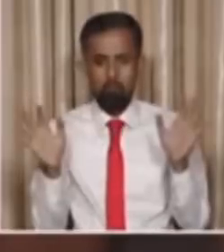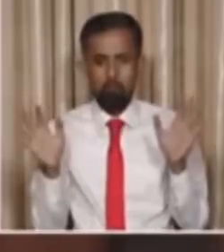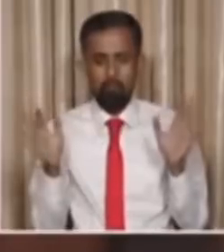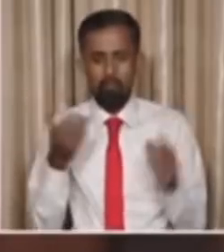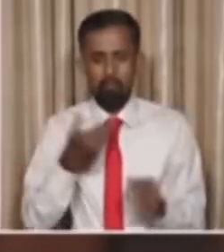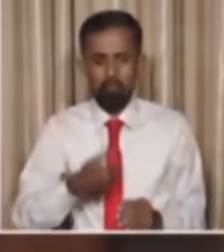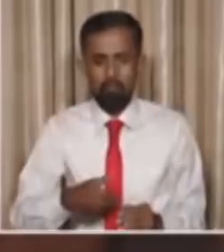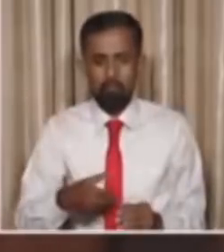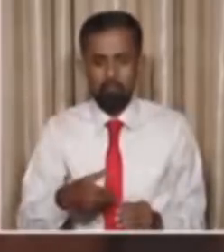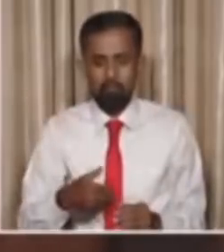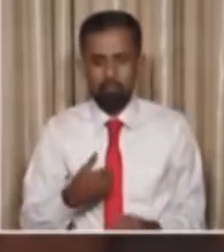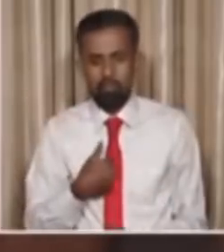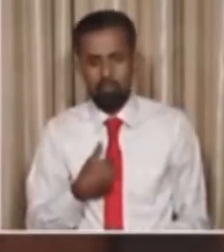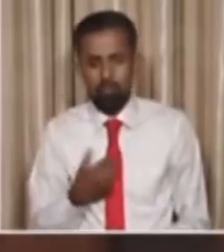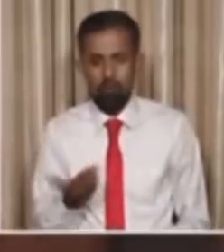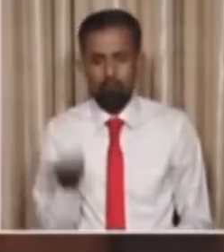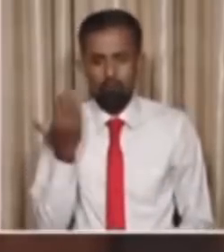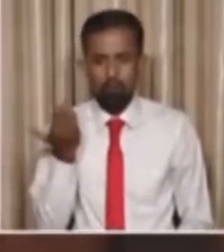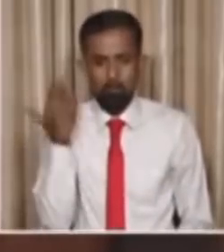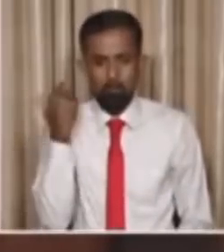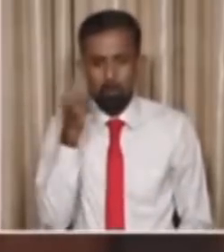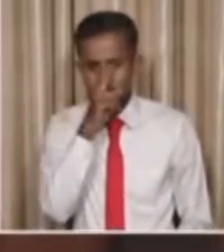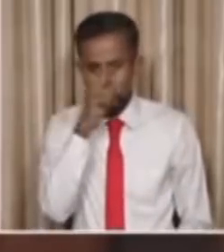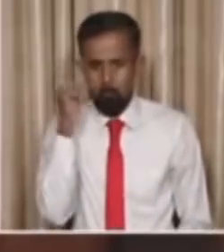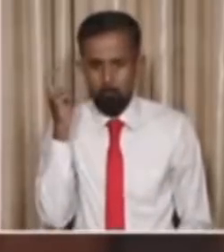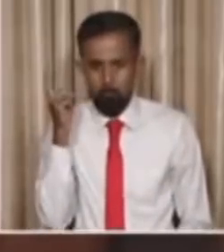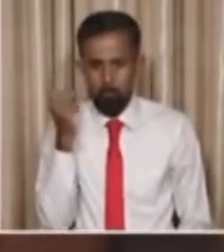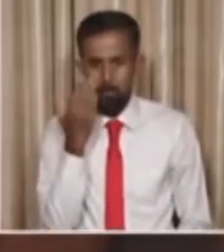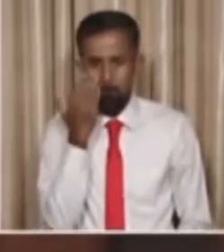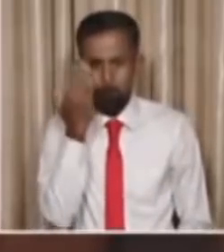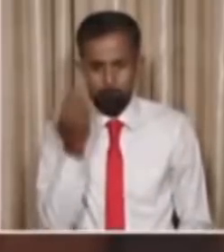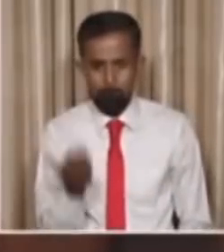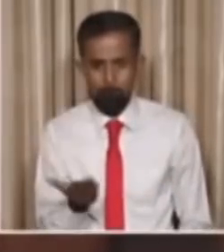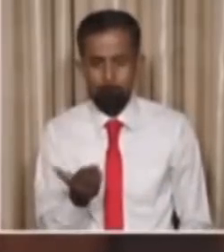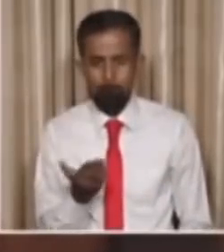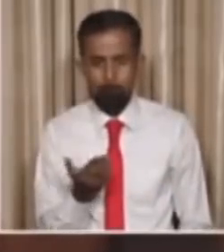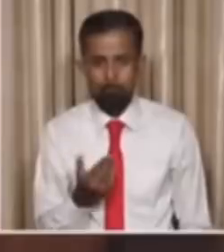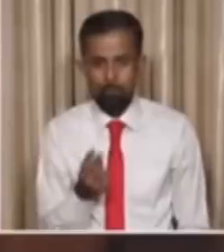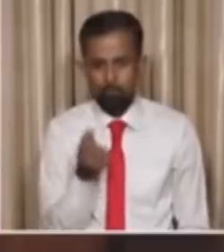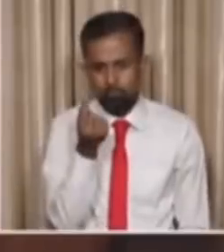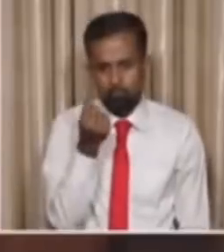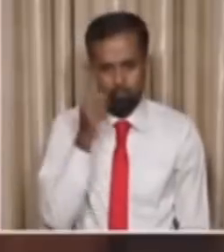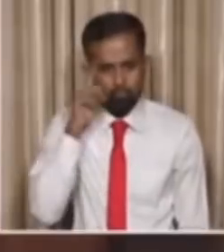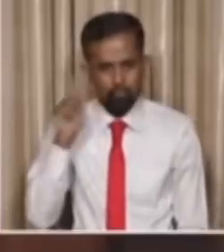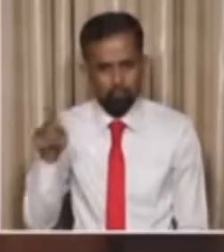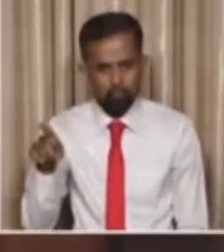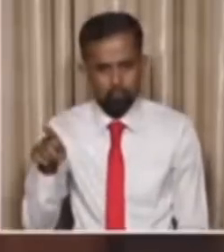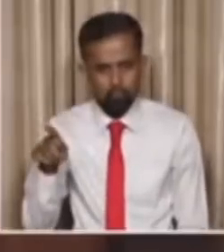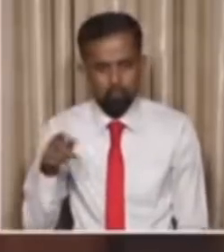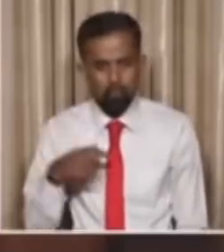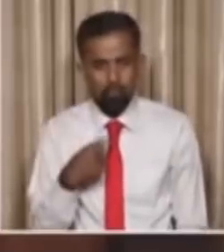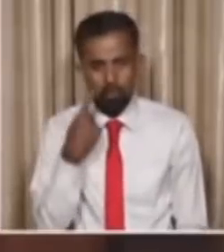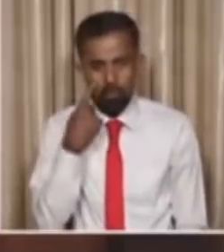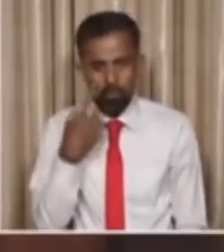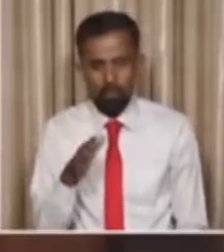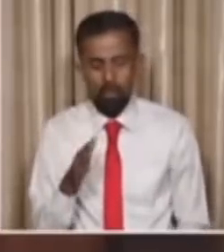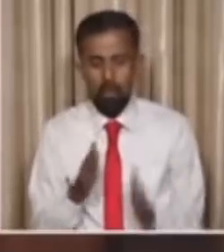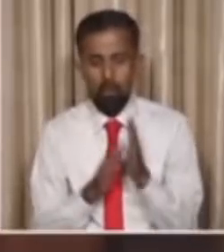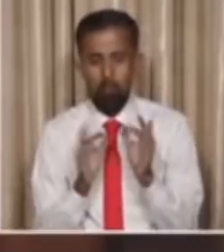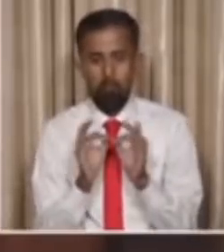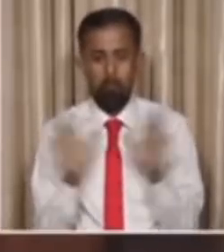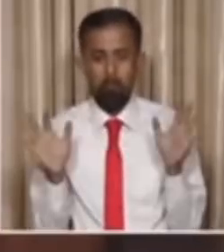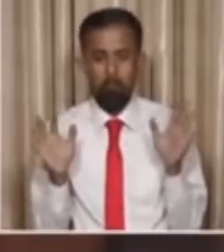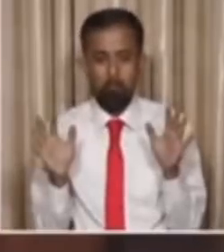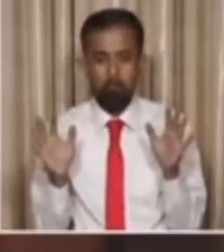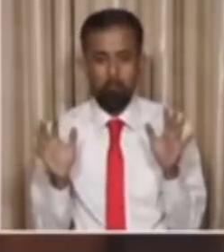පිළිබඳව ඉතාම වැඩි උනන්දුවක් පහුගිය මාසයේ ඇතුළත සති කිහිපයතරද පෙන්නනවා. මේක ගැනත් මට පොඩි සැකයක් තියෙනවා. මොකද අපි දැක්ක එක මාධ්‍ය ආයතනයක්